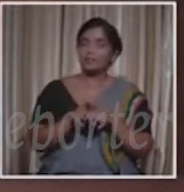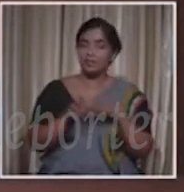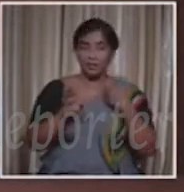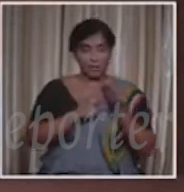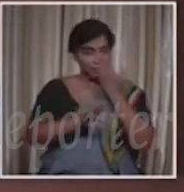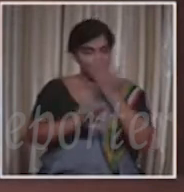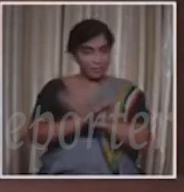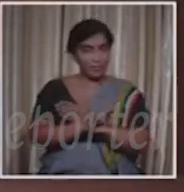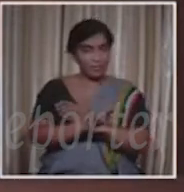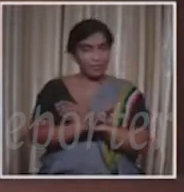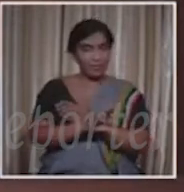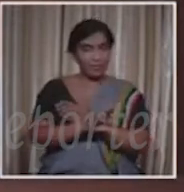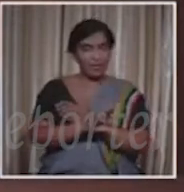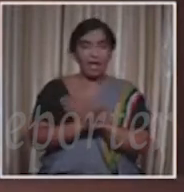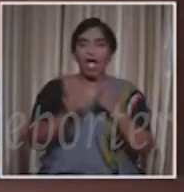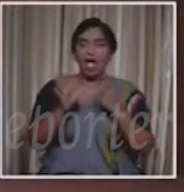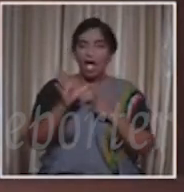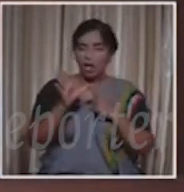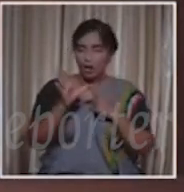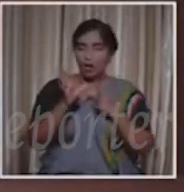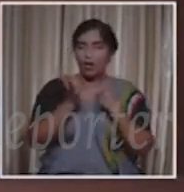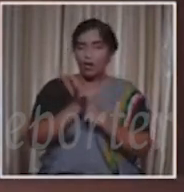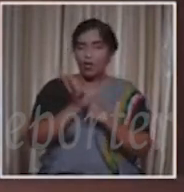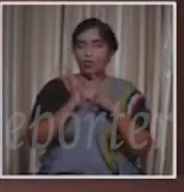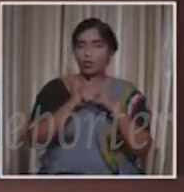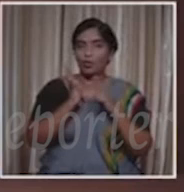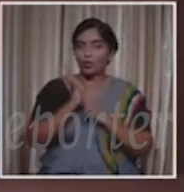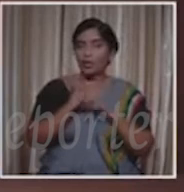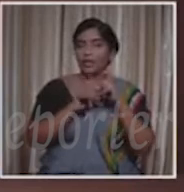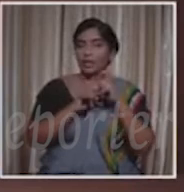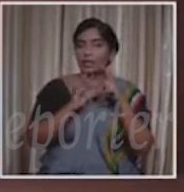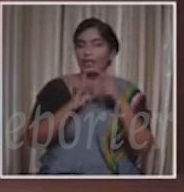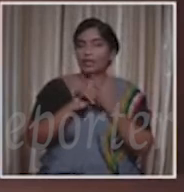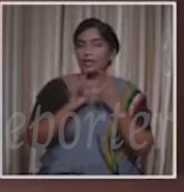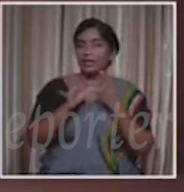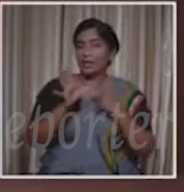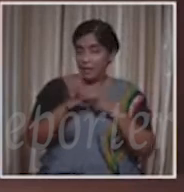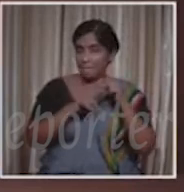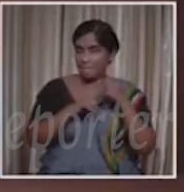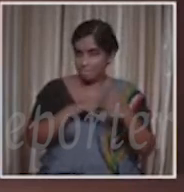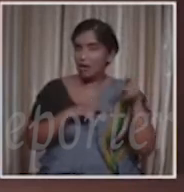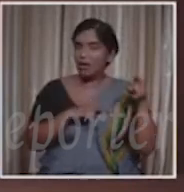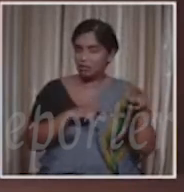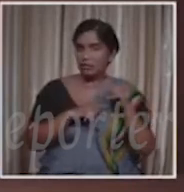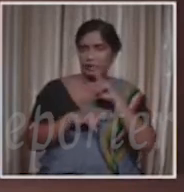මඩකලින් අරුන්දික පනාන්දු ගරු මන්ත්‍රීතුමා කතා කරේ. එතුමා